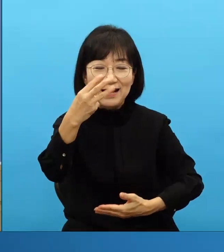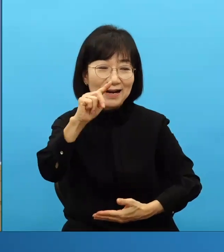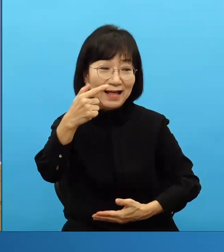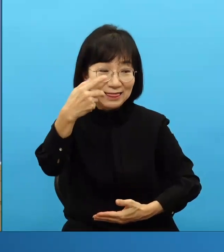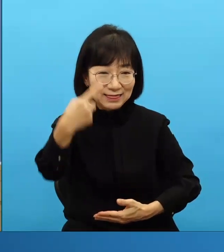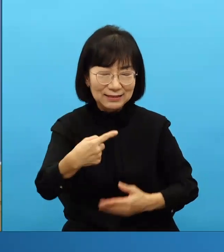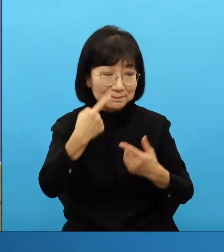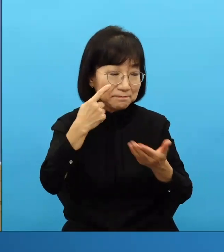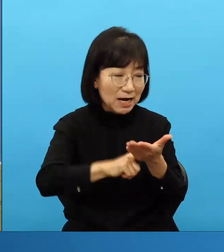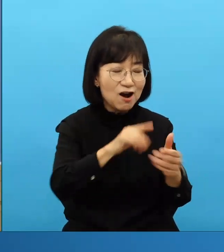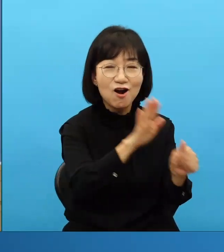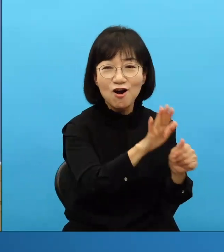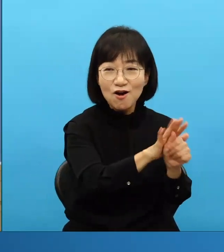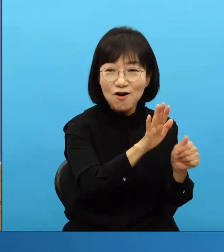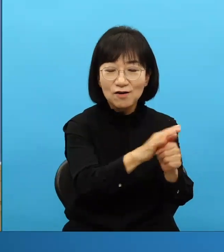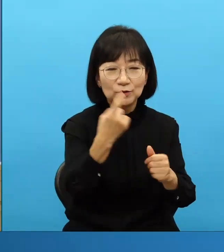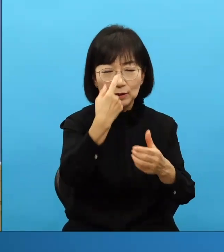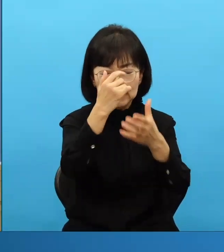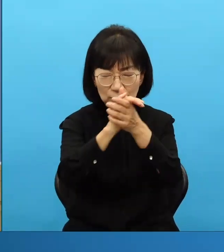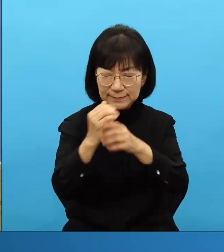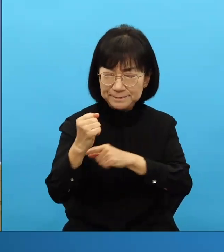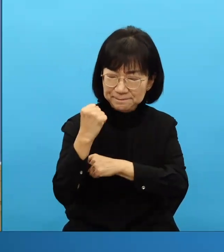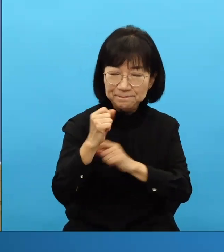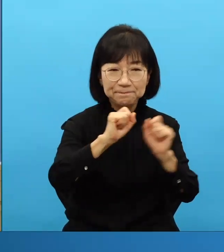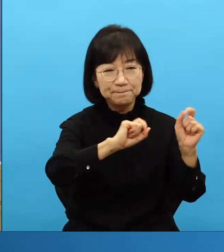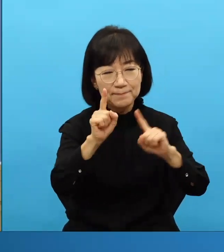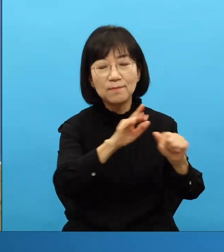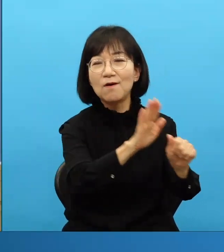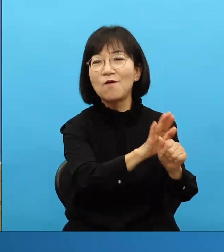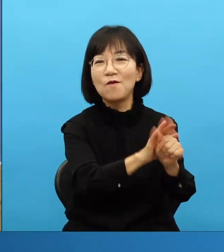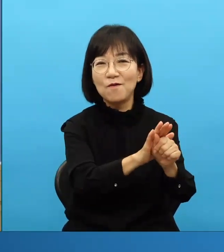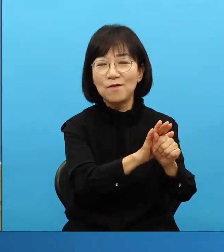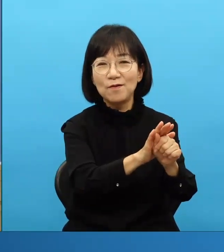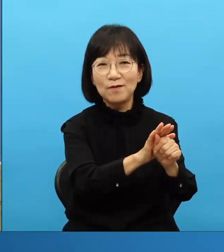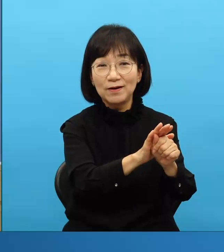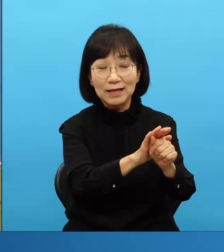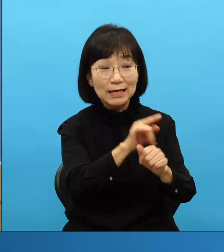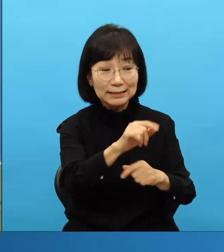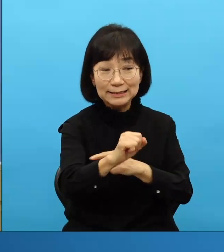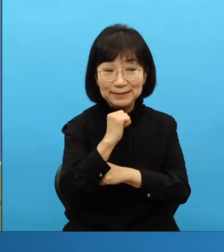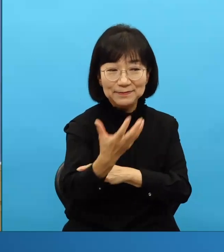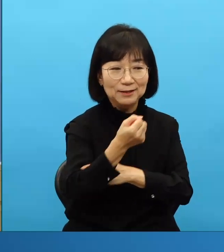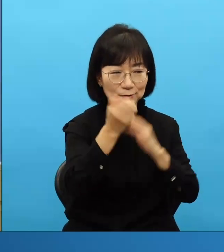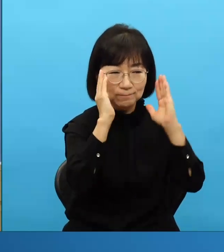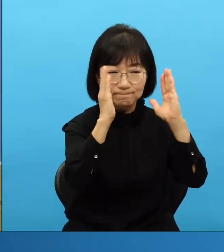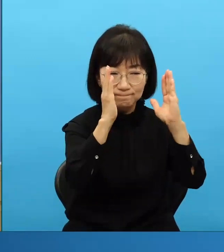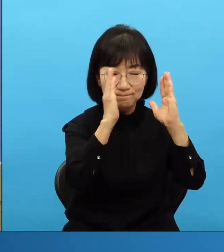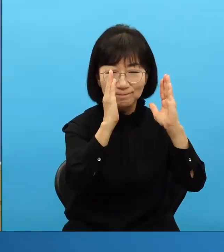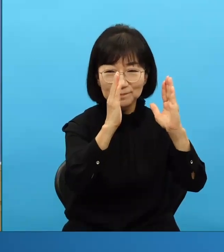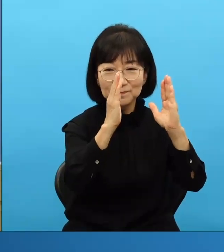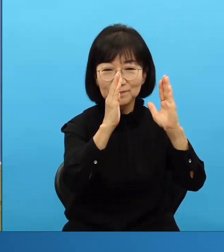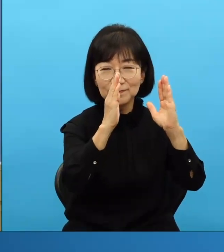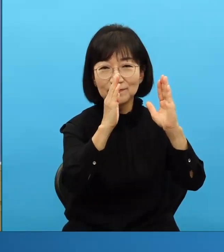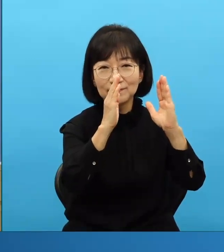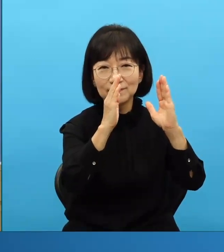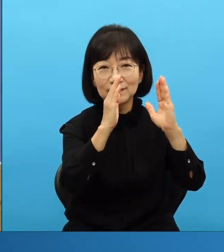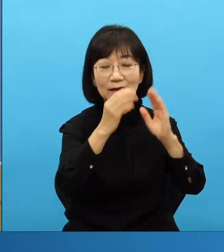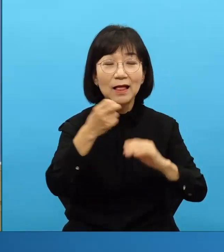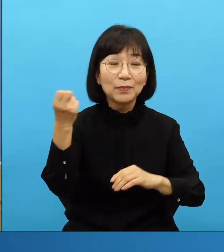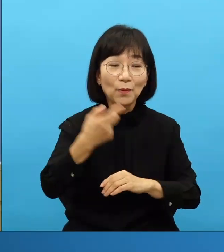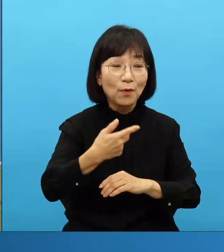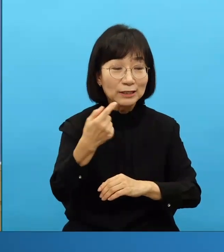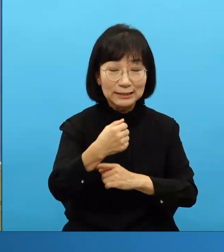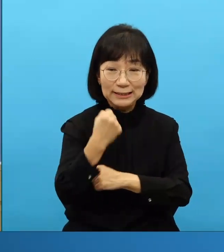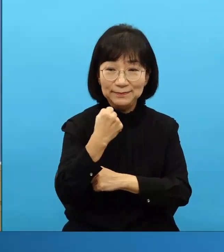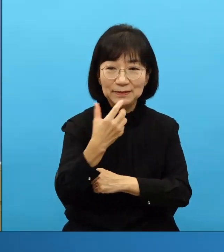기도 속에 영적인 힘을 얻게 And 하고 really helping them to gain that spiritual strength inside 그 of 힘을 prayer. 가지고 공부하도록 And with that strength being able to 그 study. 힘을 가지고